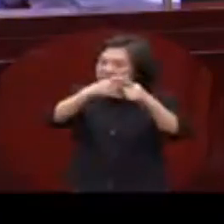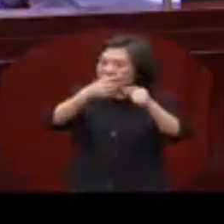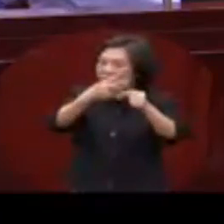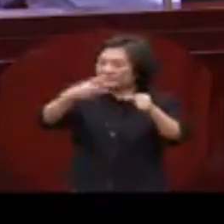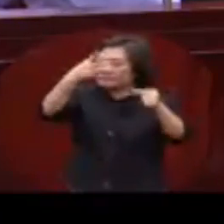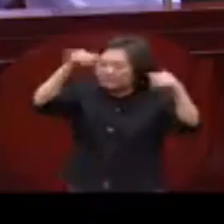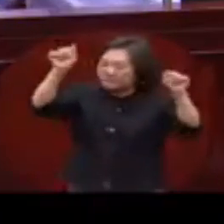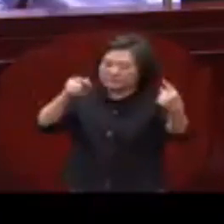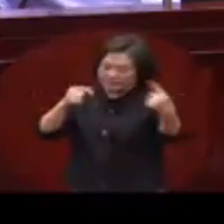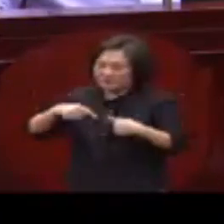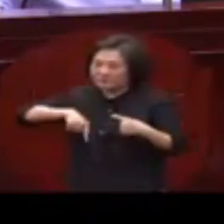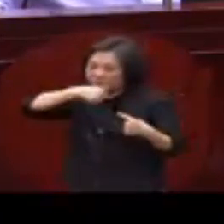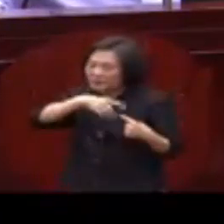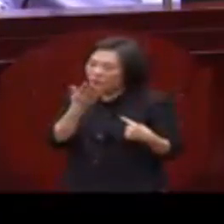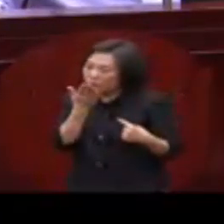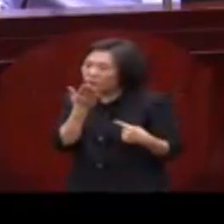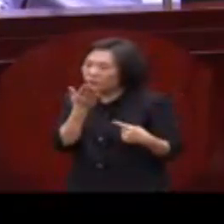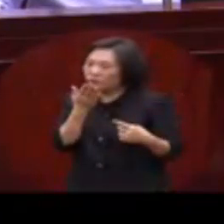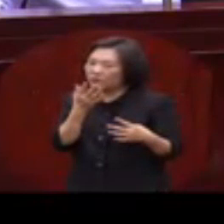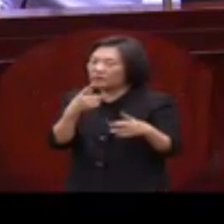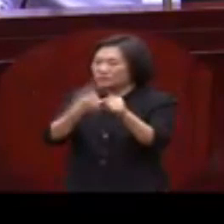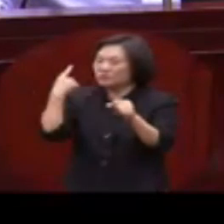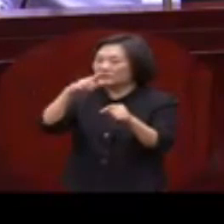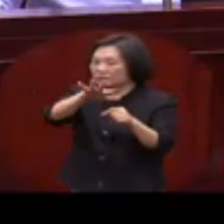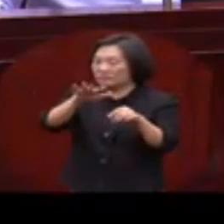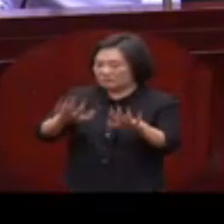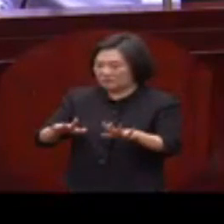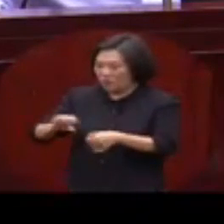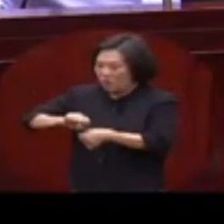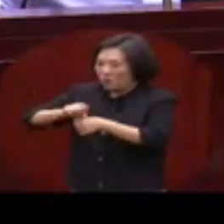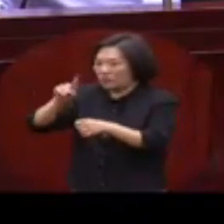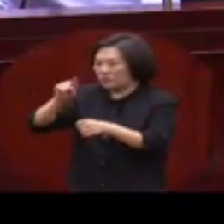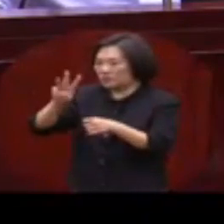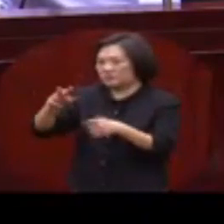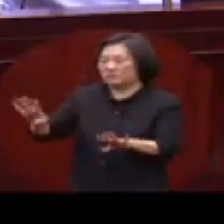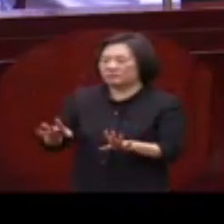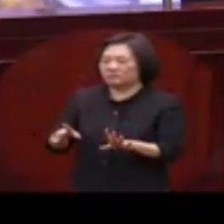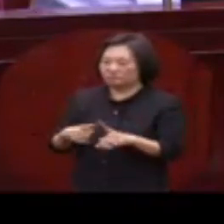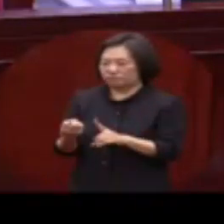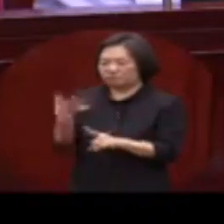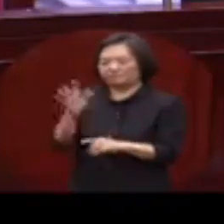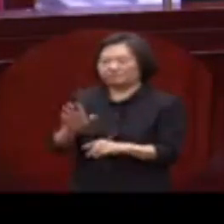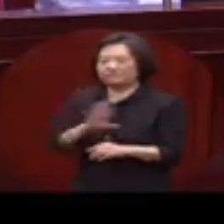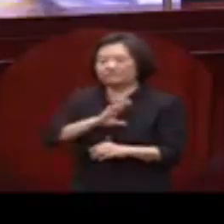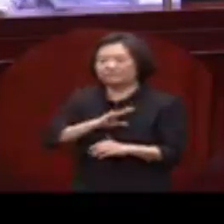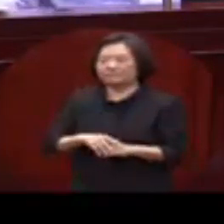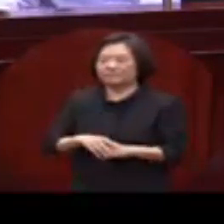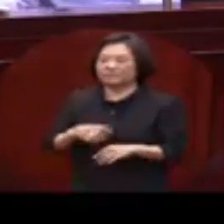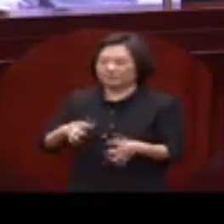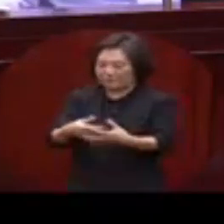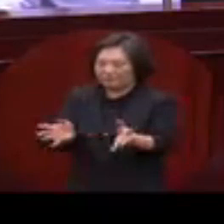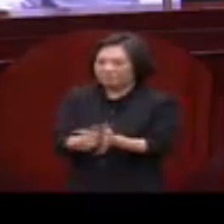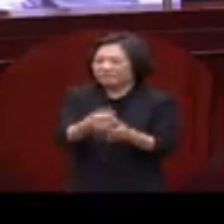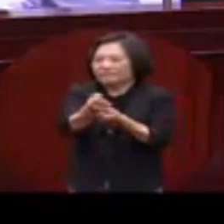湾游学的从去年的5000人变成13000人，这是很明显的增加，所以 有组织还是有